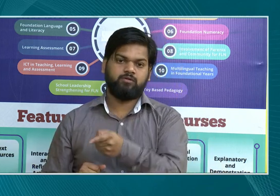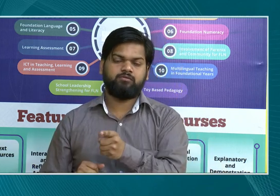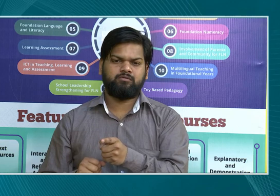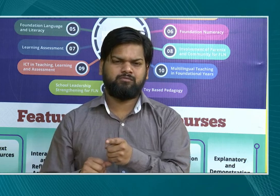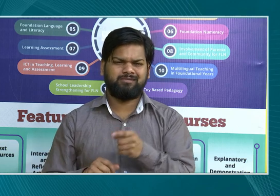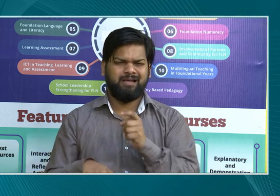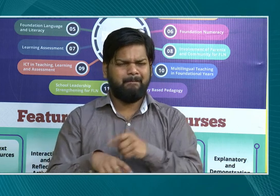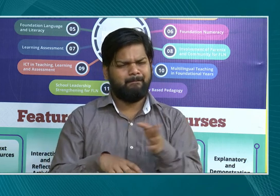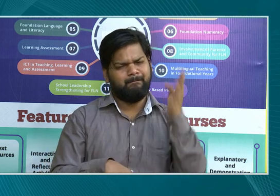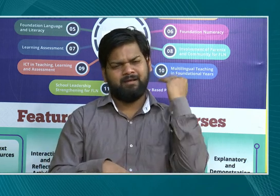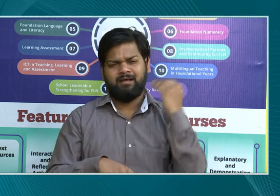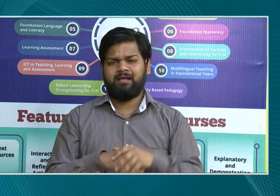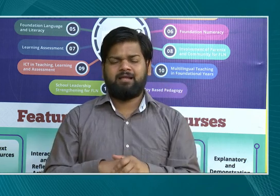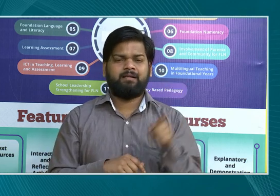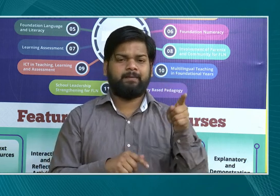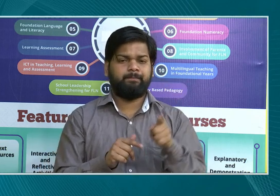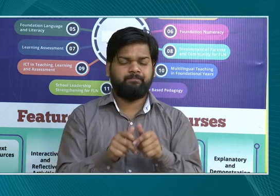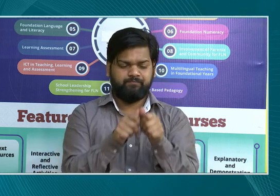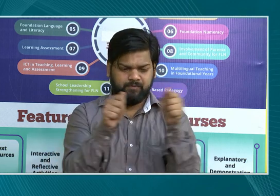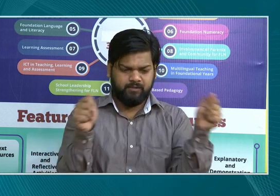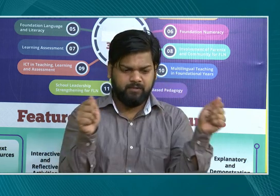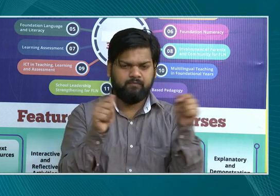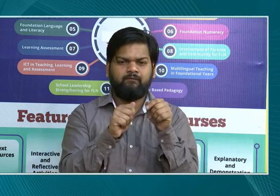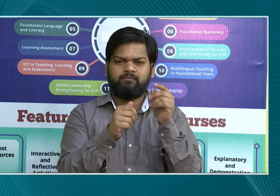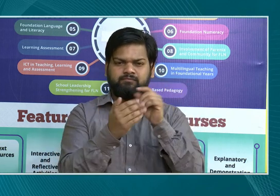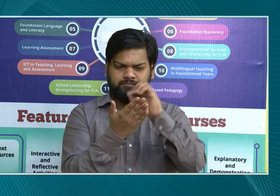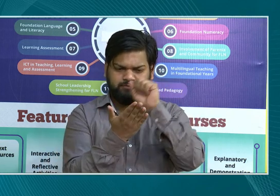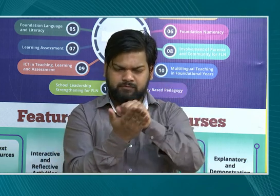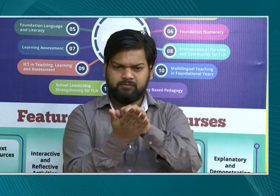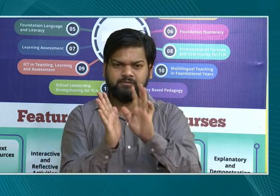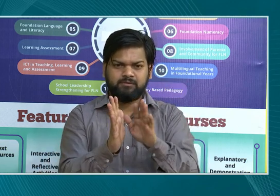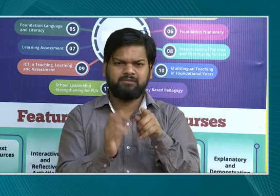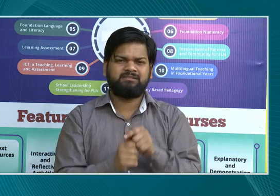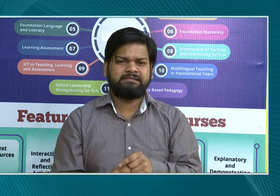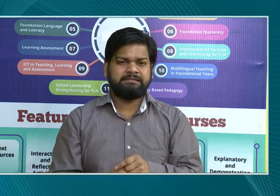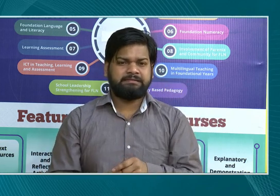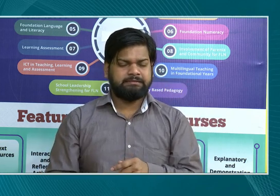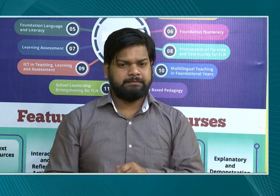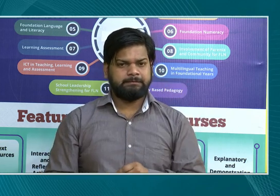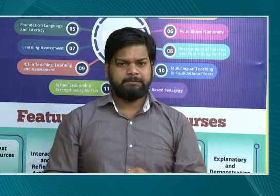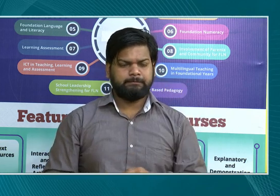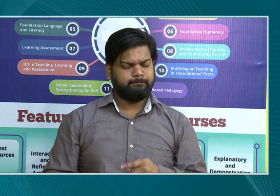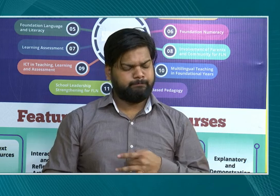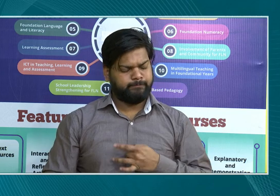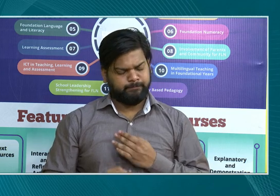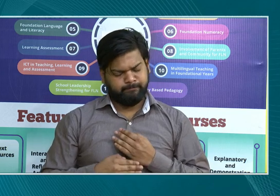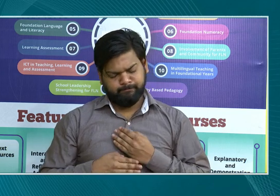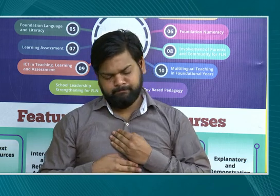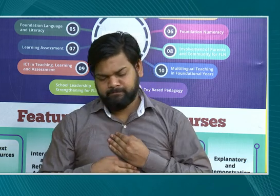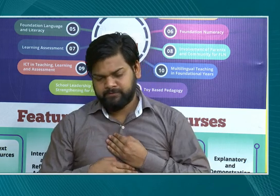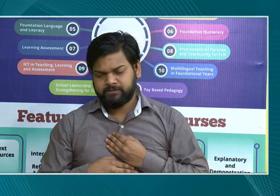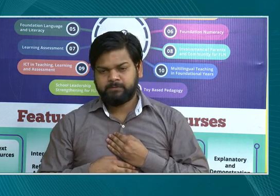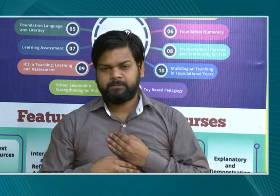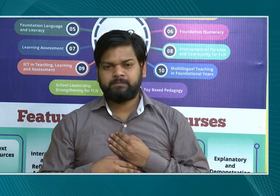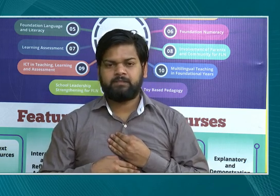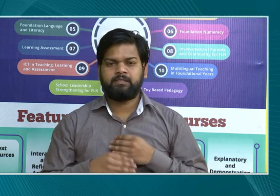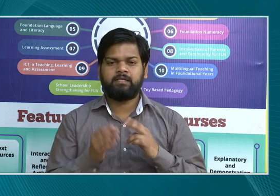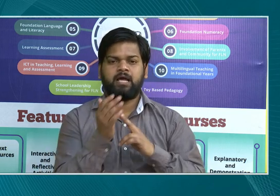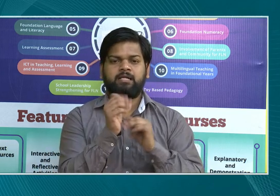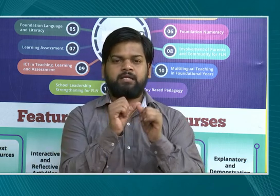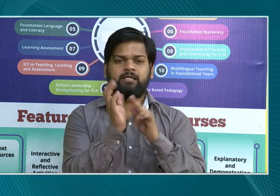की बड़े दुख की बात है की दुर्दांत नाना साहब को जिन्होंने